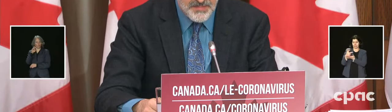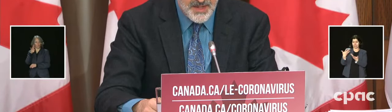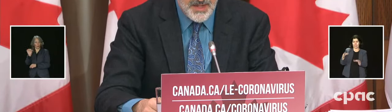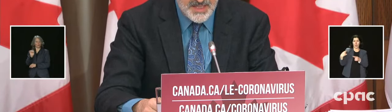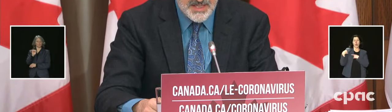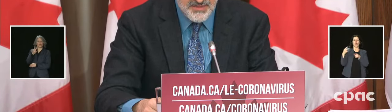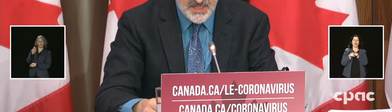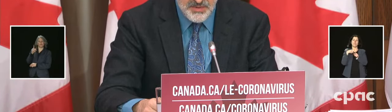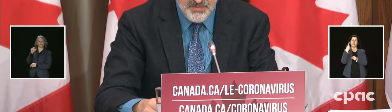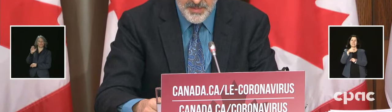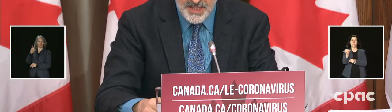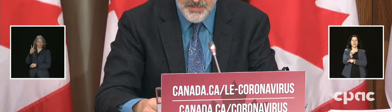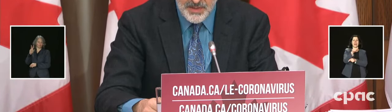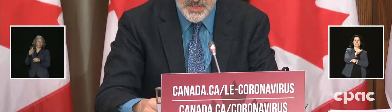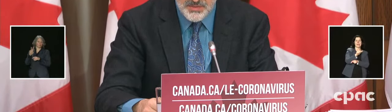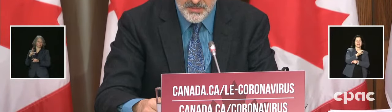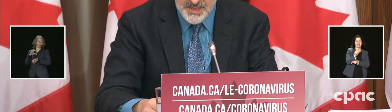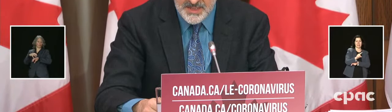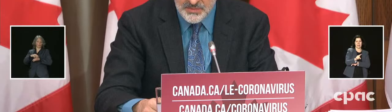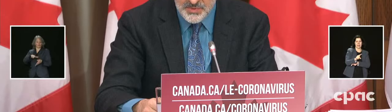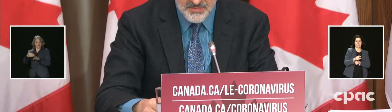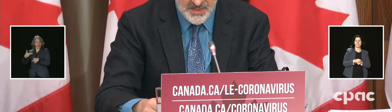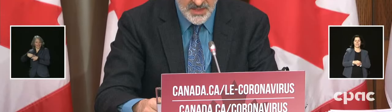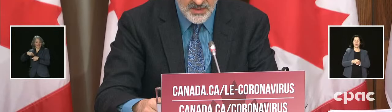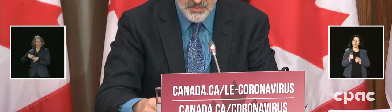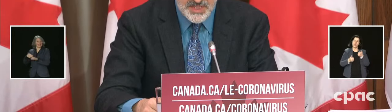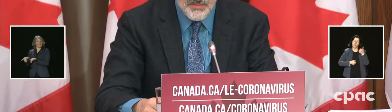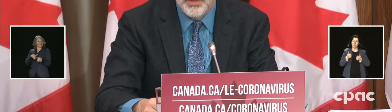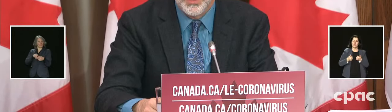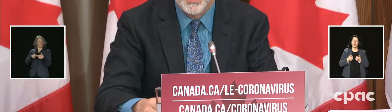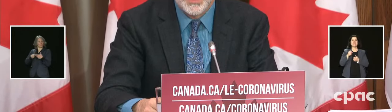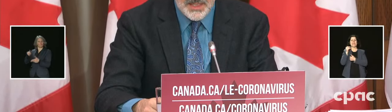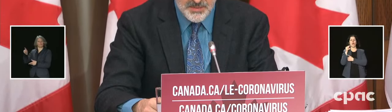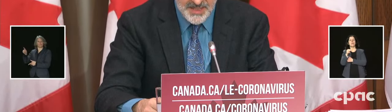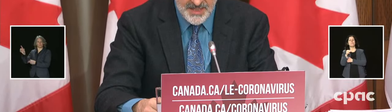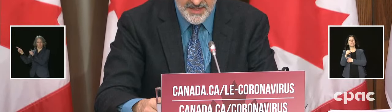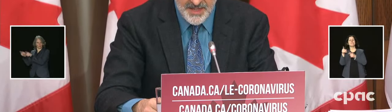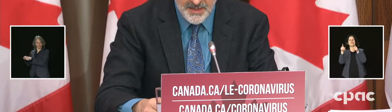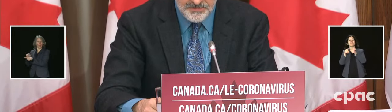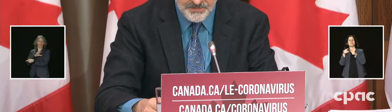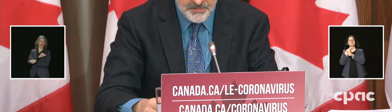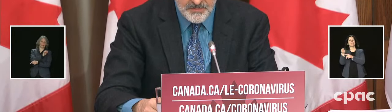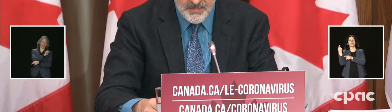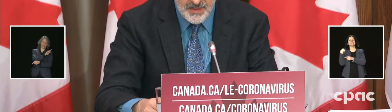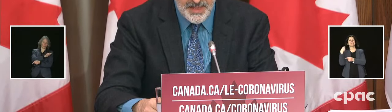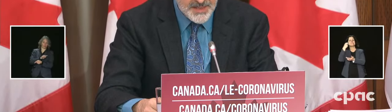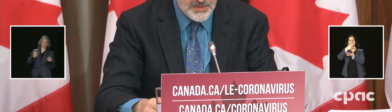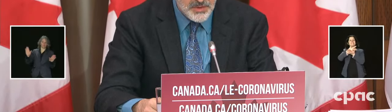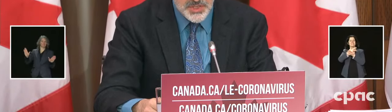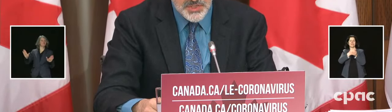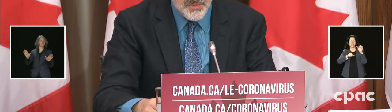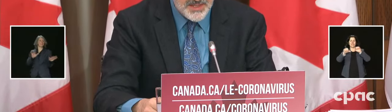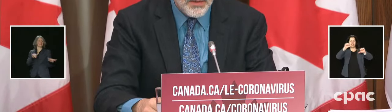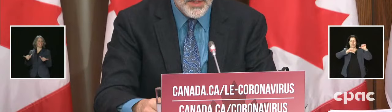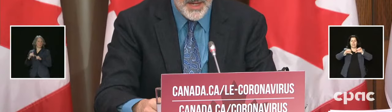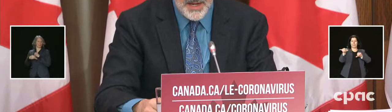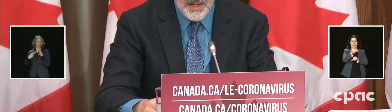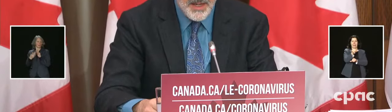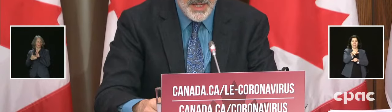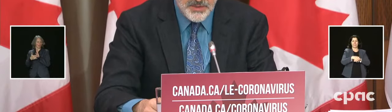d'AstraZeneca, et sa version fabriquée par le Serum Institute of India que nous avons autorisé la semaine dernière. La technologie du